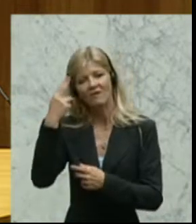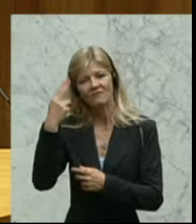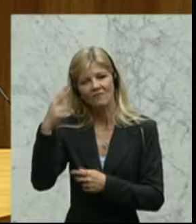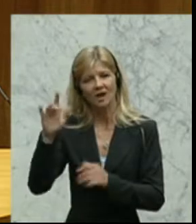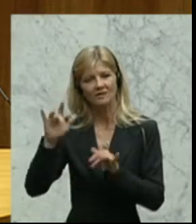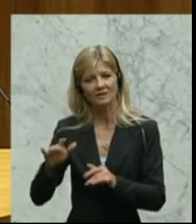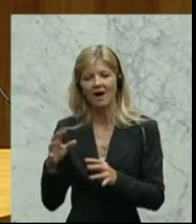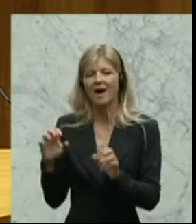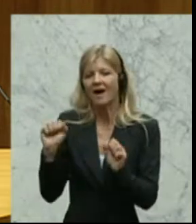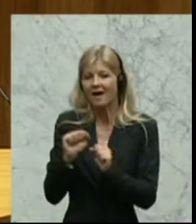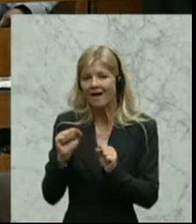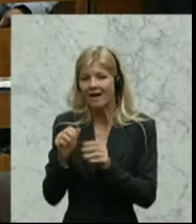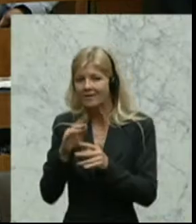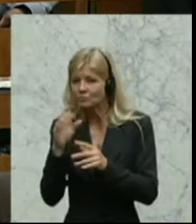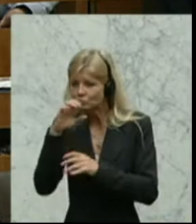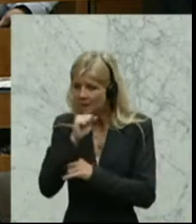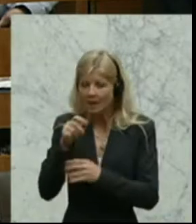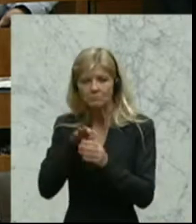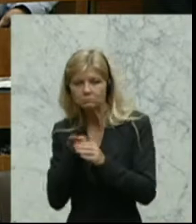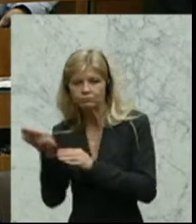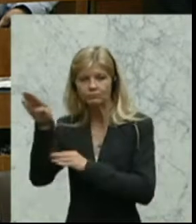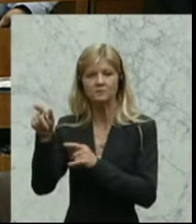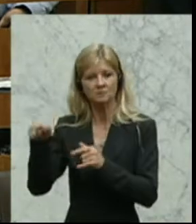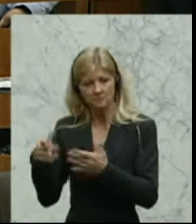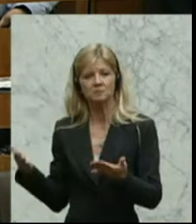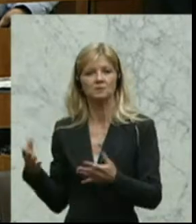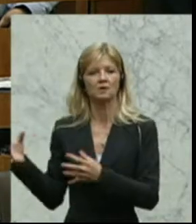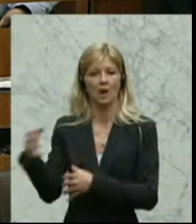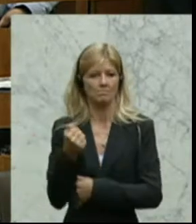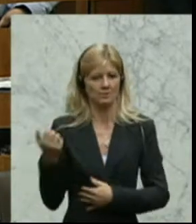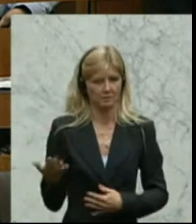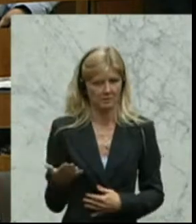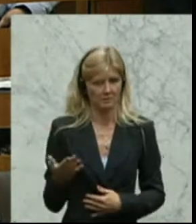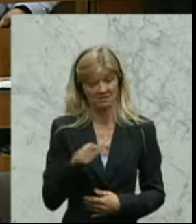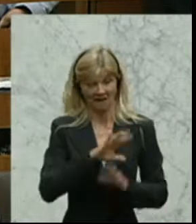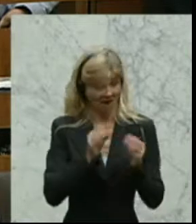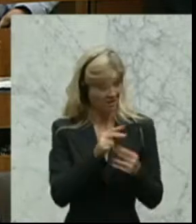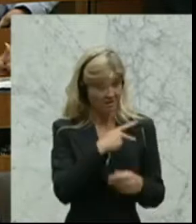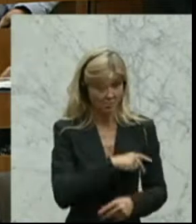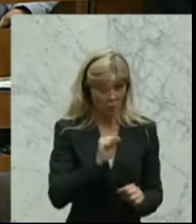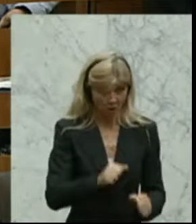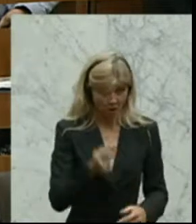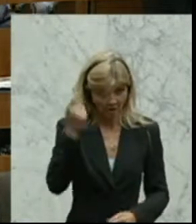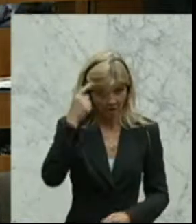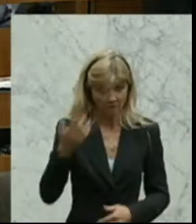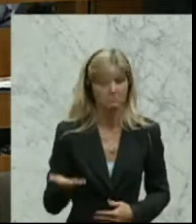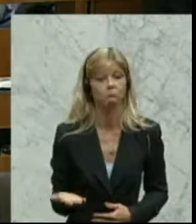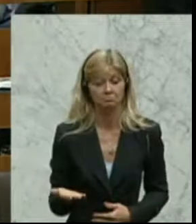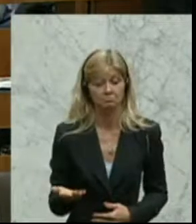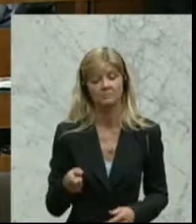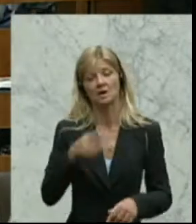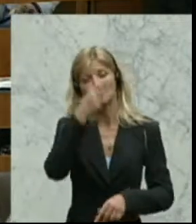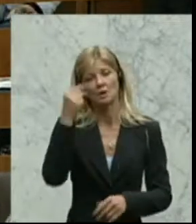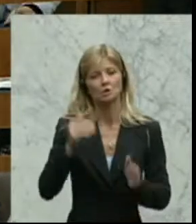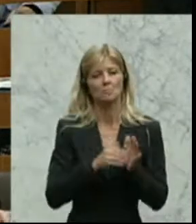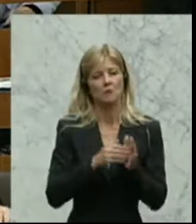was der SPÖ einfällt. Die Menschen, meine Damen und Herren, brauchen dringend eine Steuerentlastung. Die Lohnsteuer wird heuer erstmals die